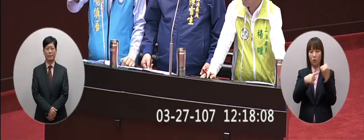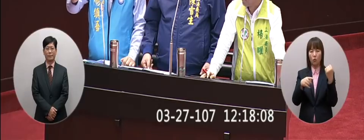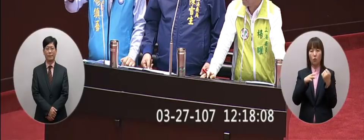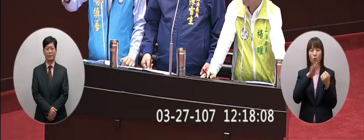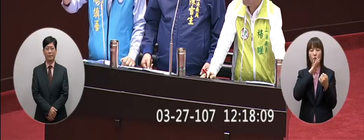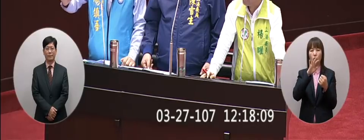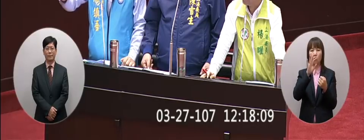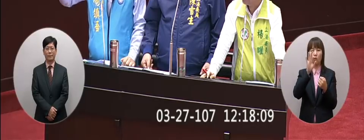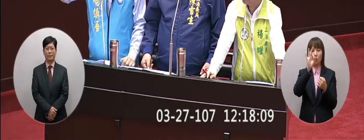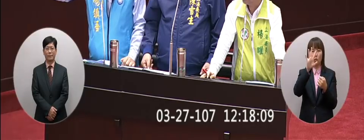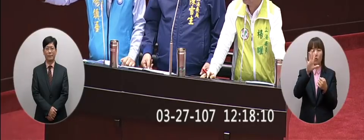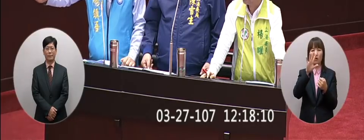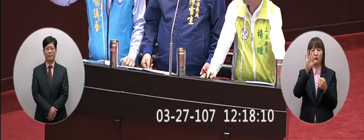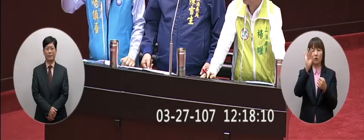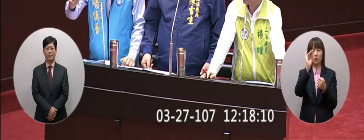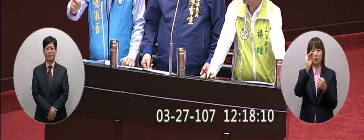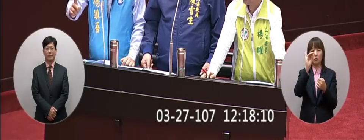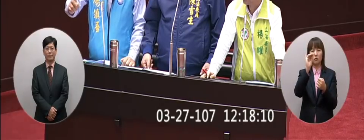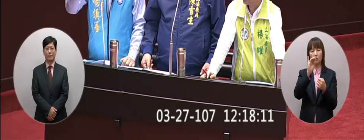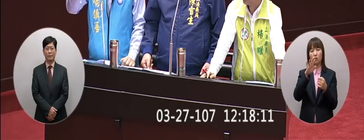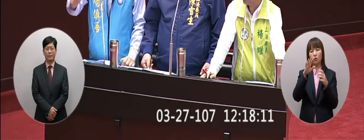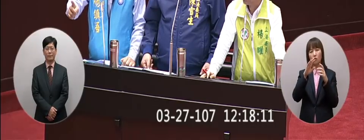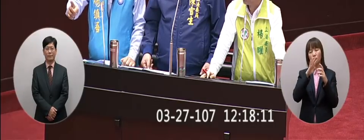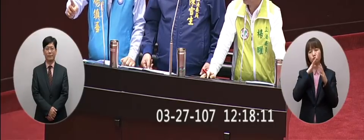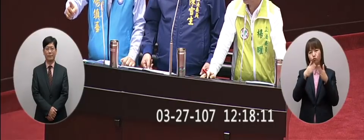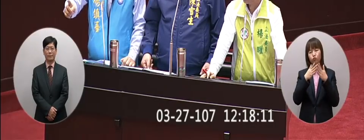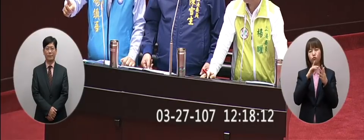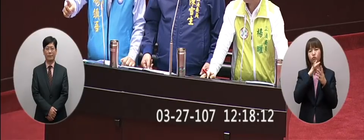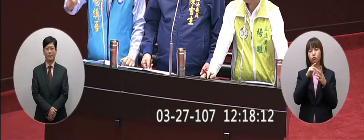过500千瓦要环评，